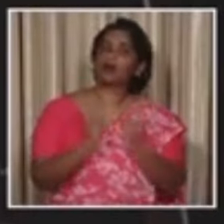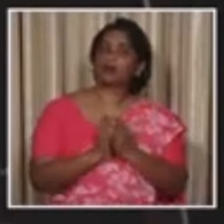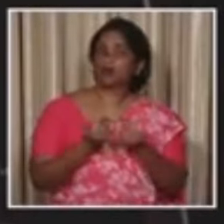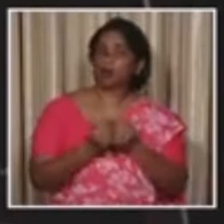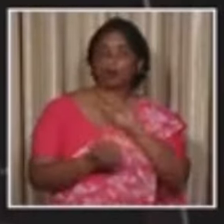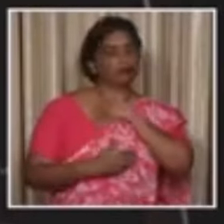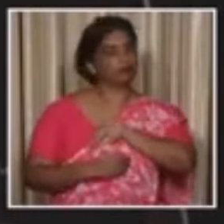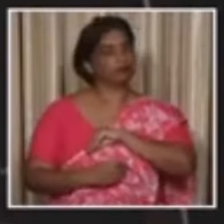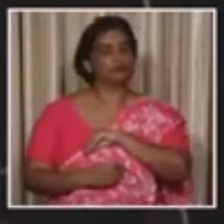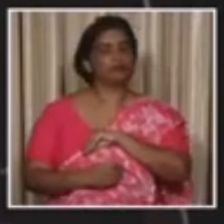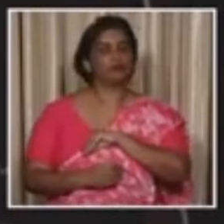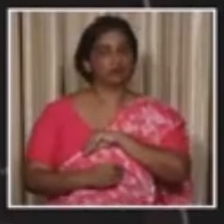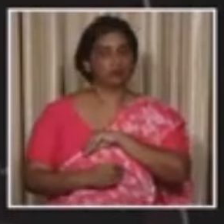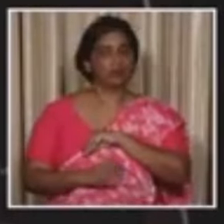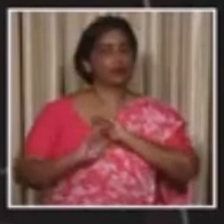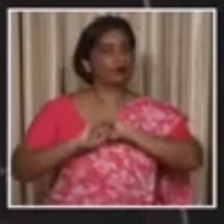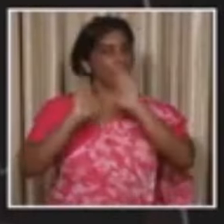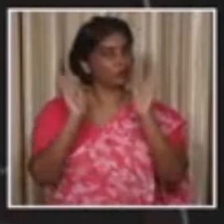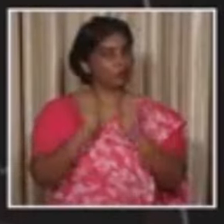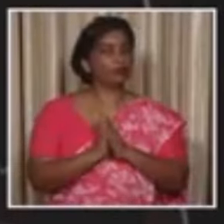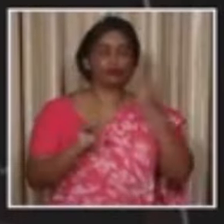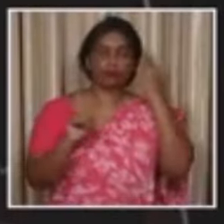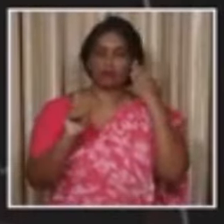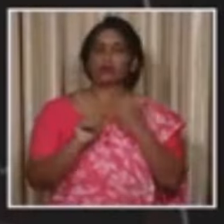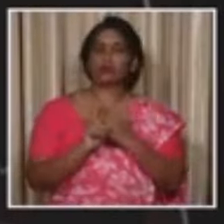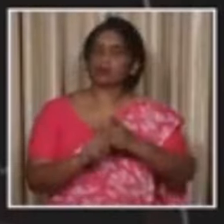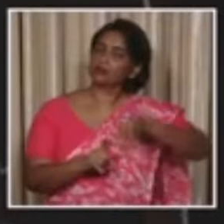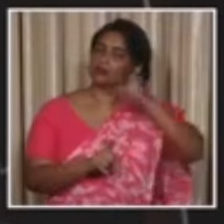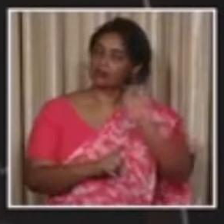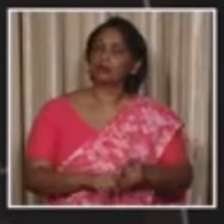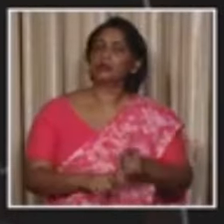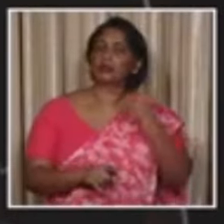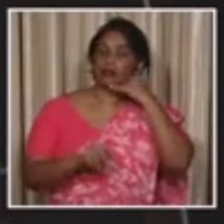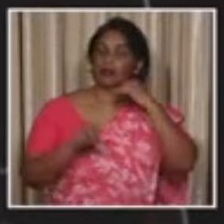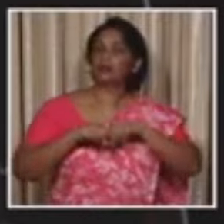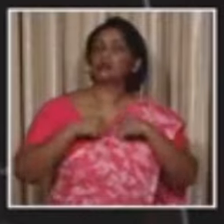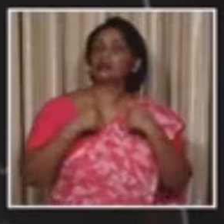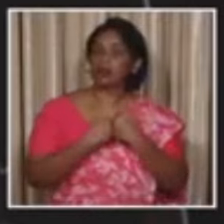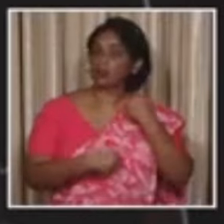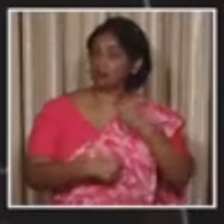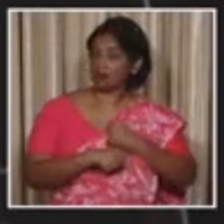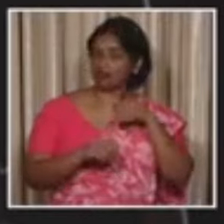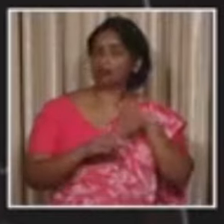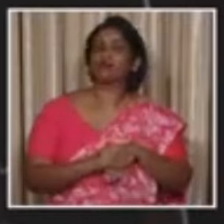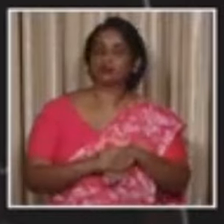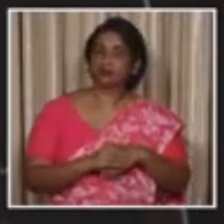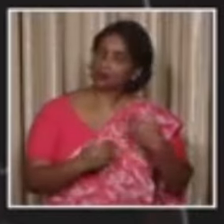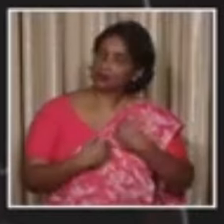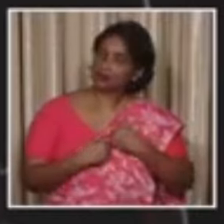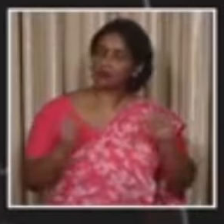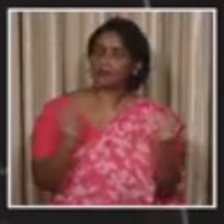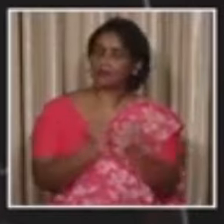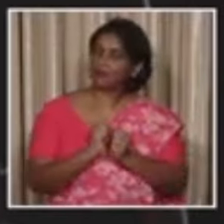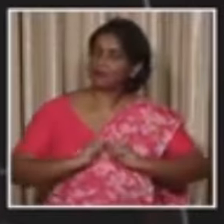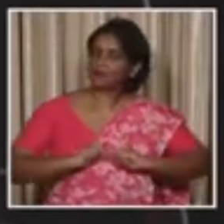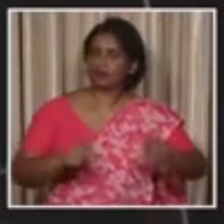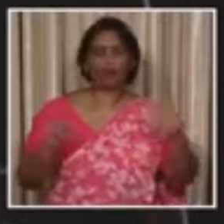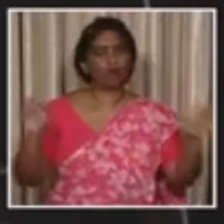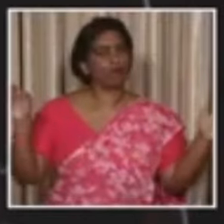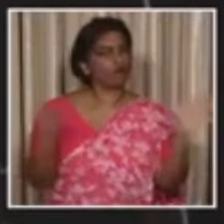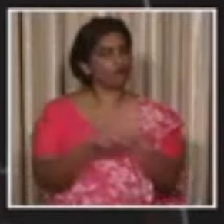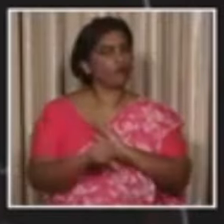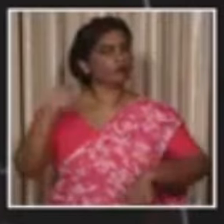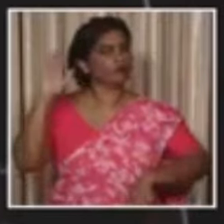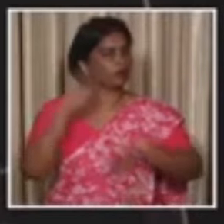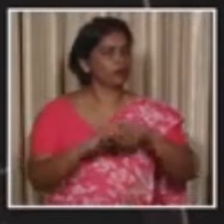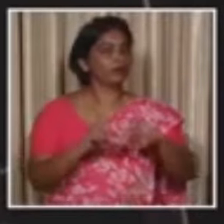තමන්ගේ සාක්කුවට දාගත්ත හැම එකම වෙනුවෙන් අනිවාර්යයෙන්ම සමගි ජන බලවේගයේ ආණ්ඩුවක් තුලදී අපි ක්‍රියාත්මක වෙන්න තියෙන උපරිම ක්‍රියාත්මක